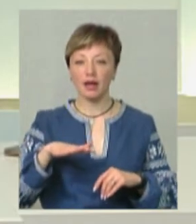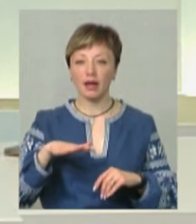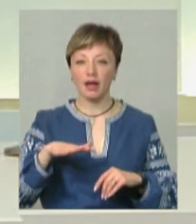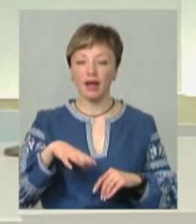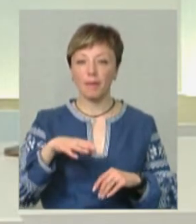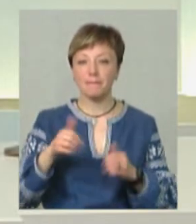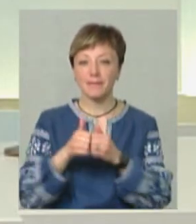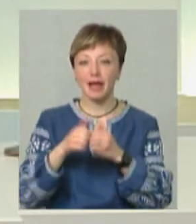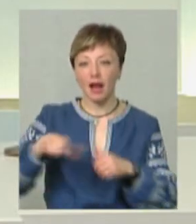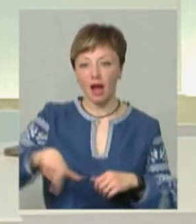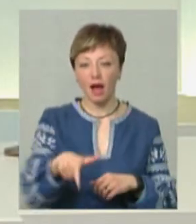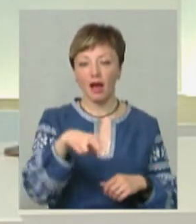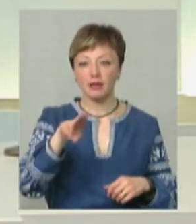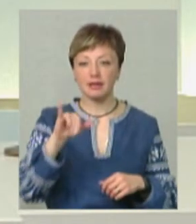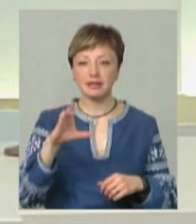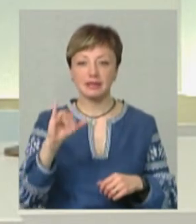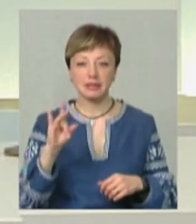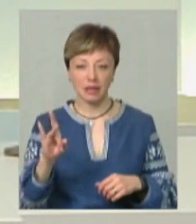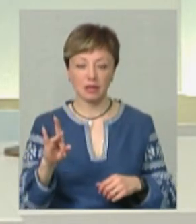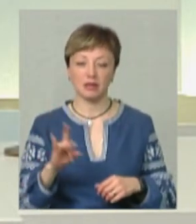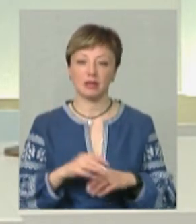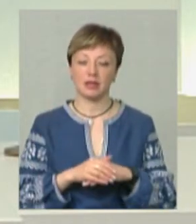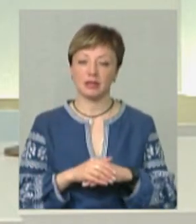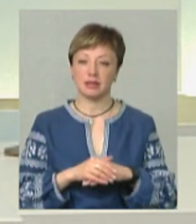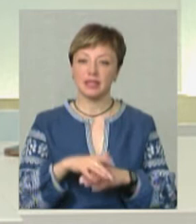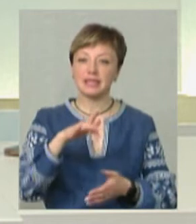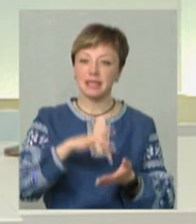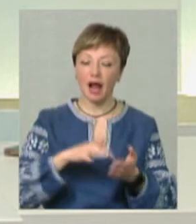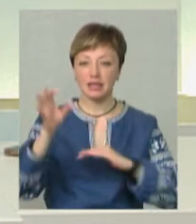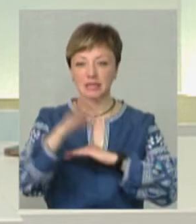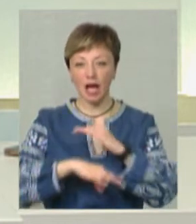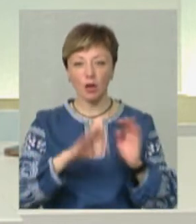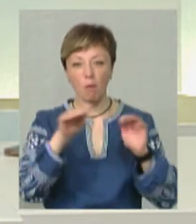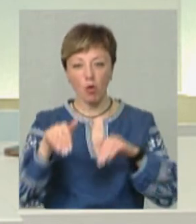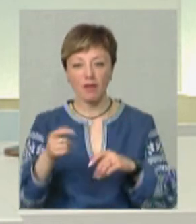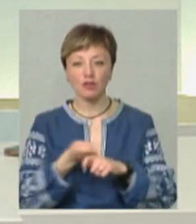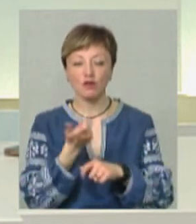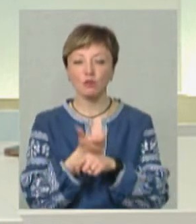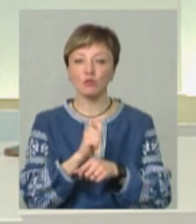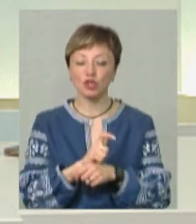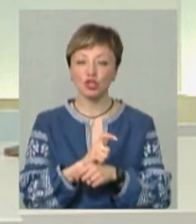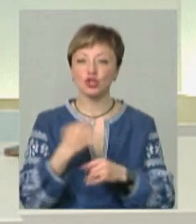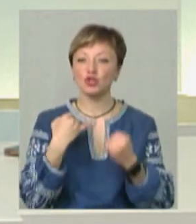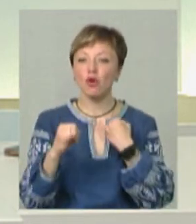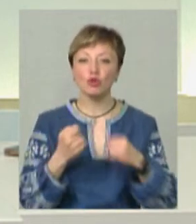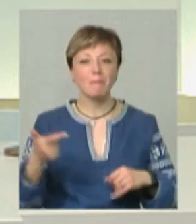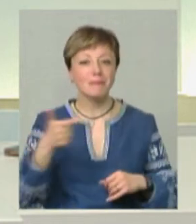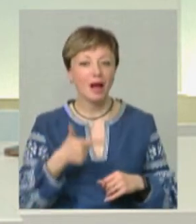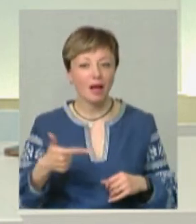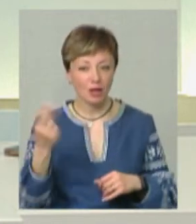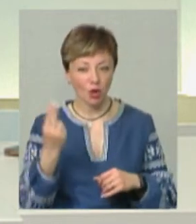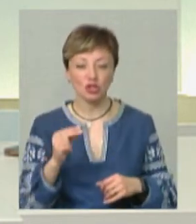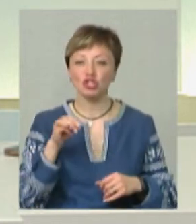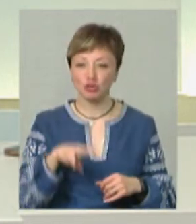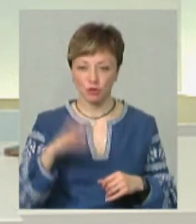Надністрянські райони, західне, центральне Поділля, Надністрянські райони, вони вишивали більше в жовто-блакитних кольорах,